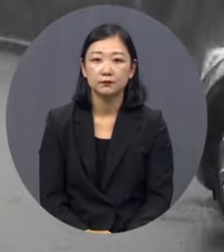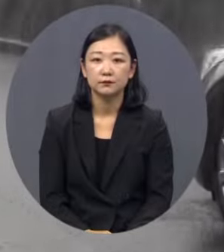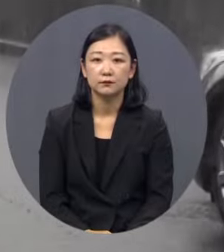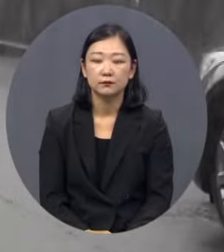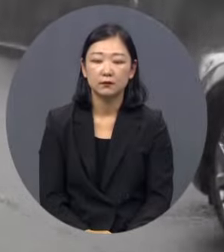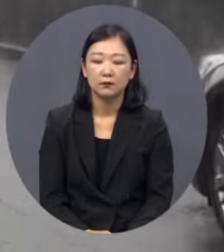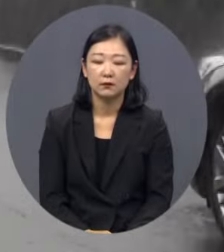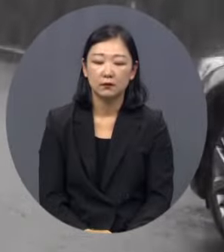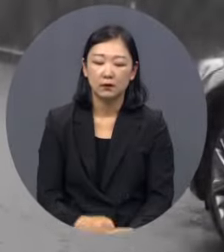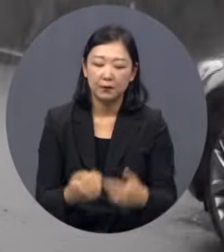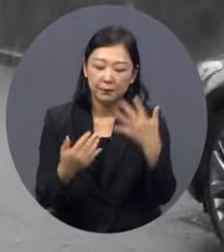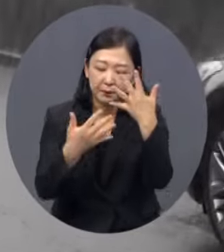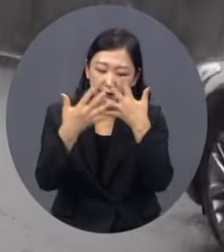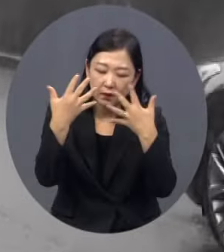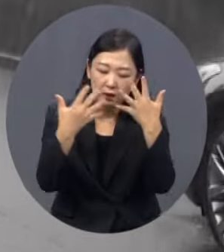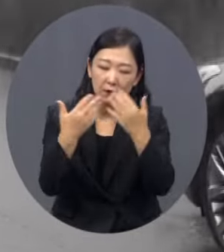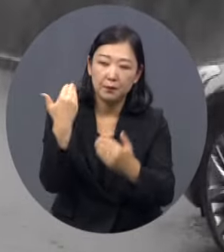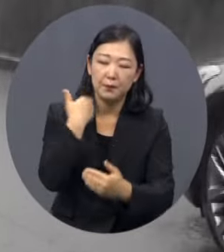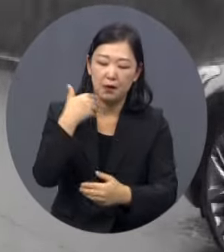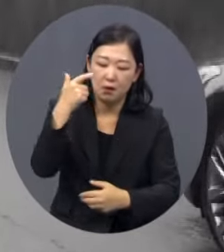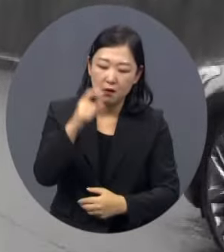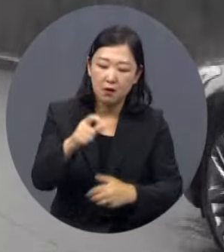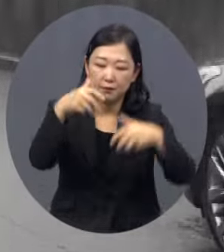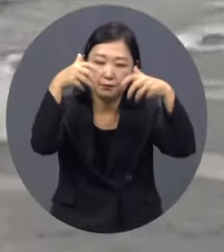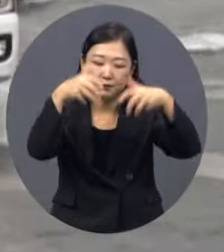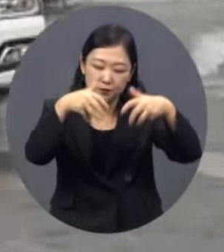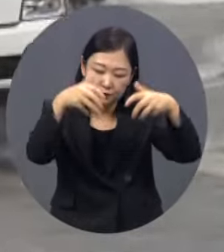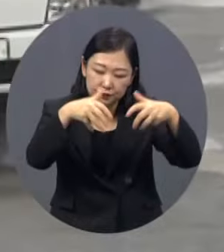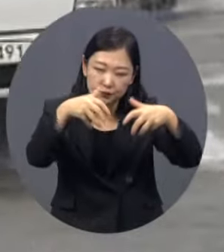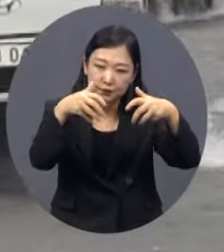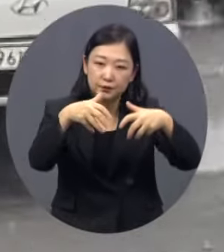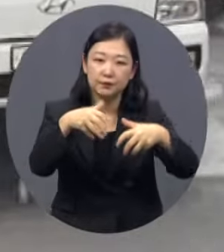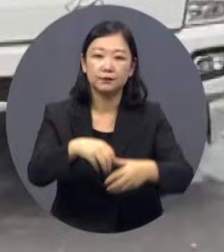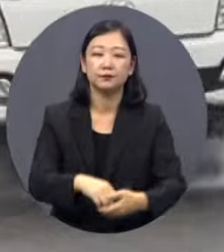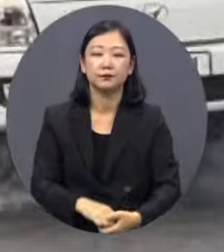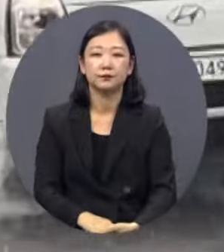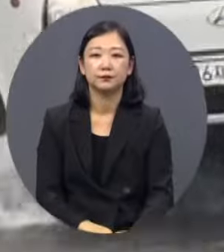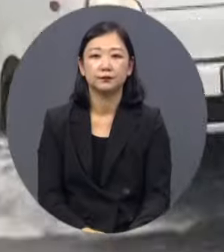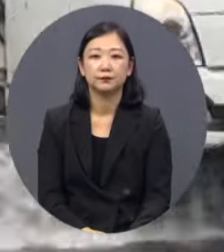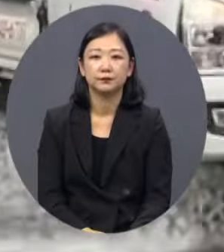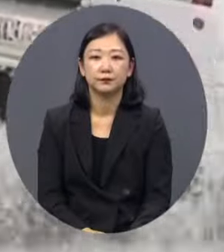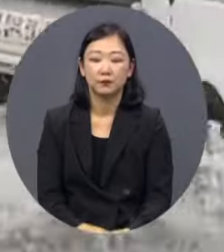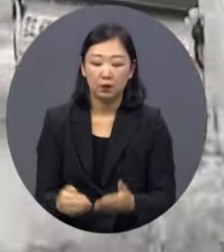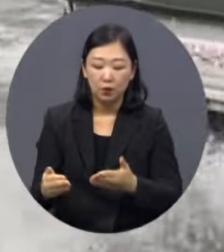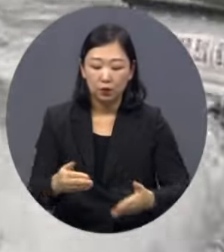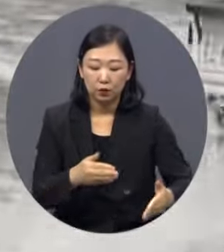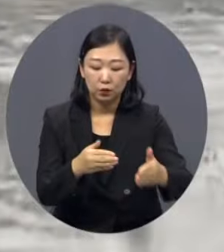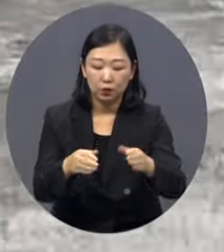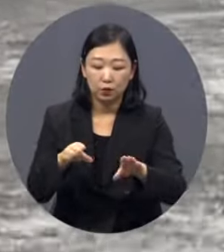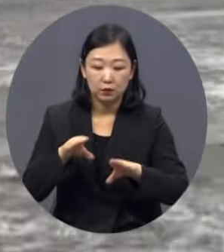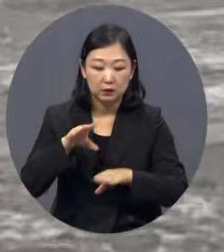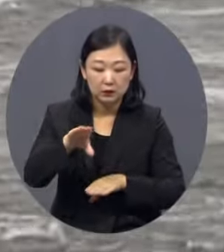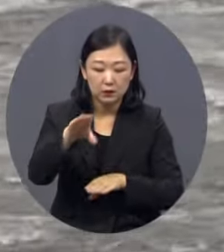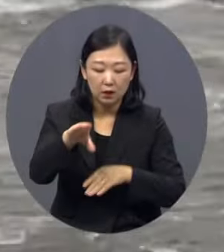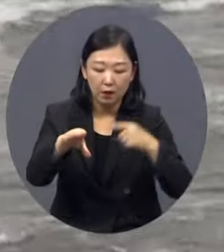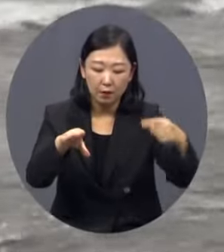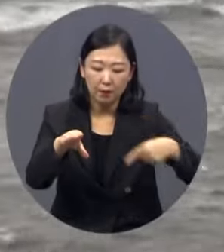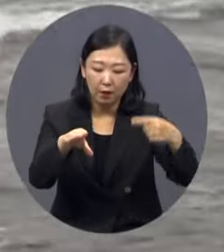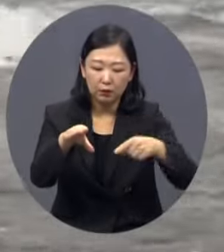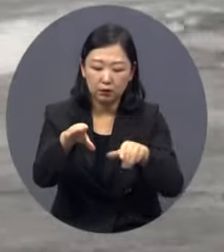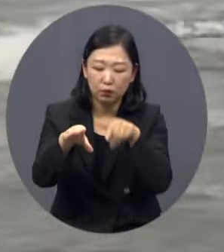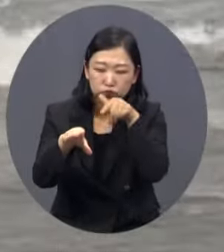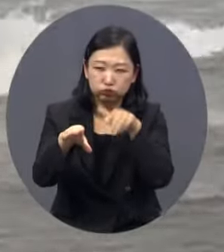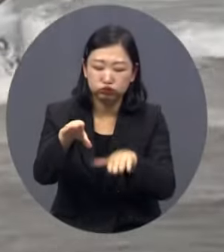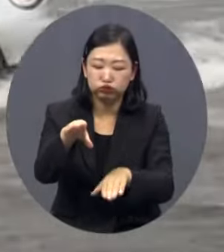앞이 잘 보이지 않을 정도로 강한 빗줄기가 쉴 새 없이 쏟아집니다. 도로는 차 바퀴가 절반 이상 잠길